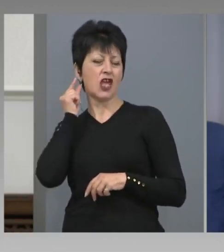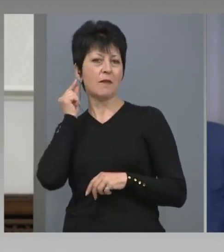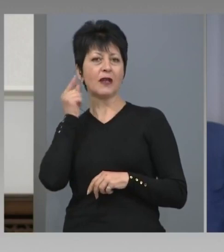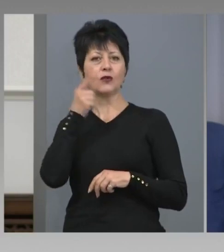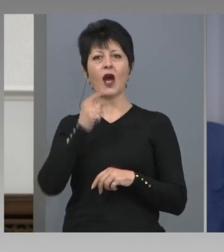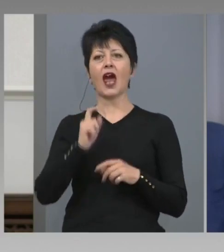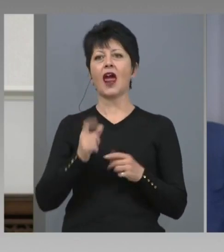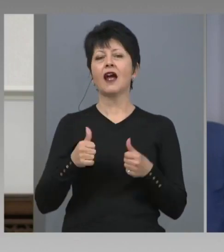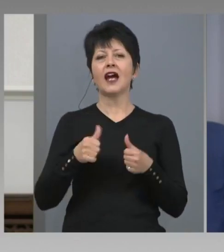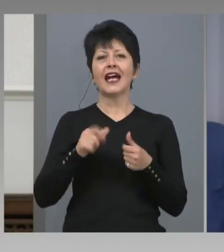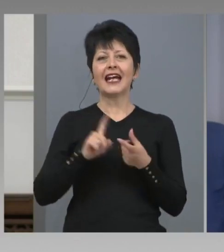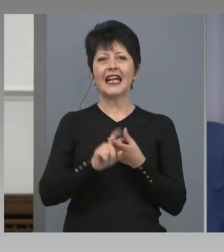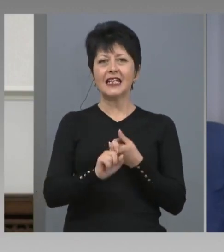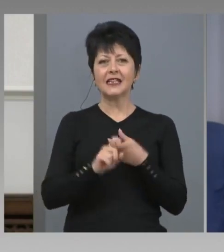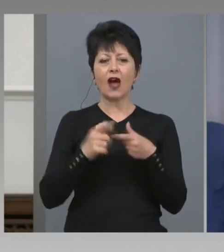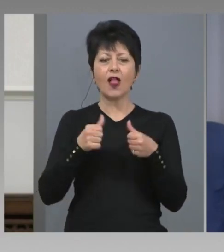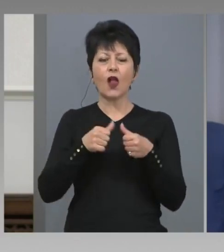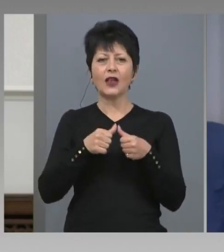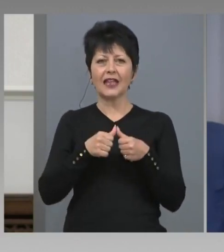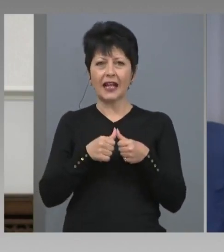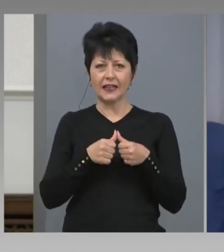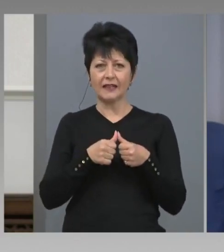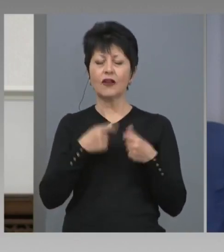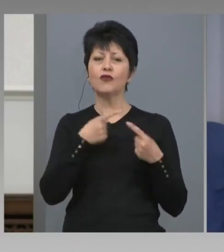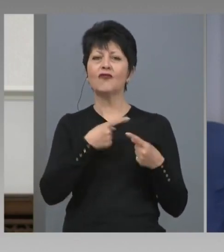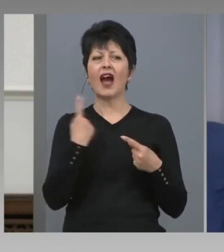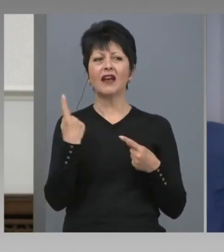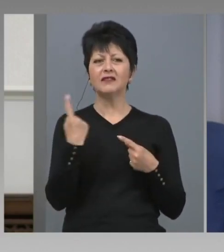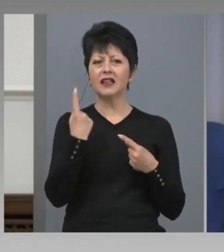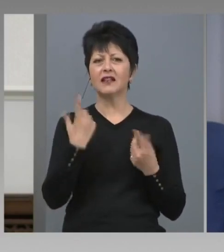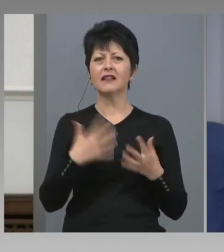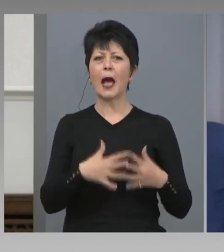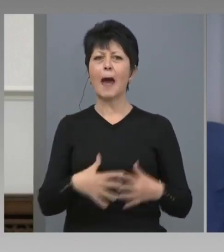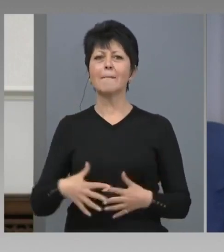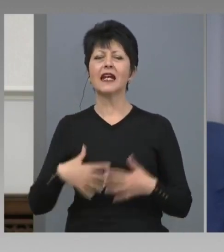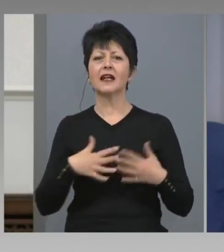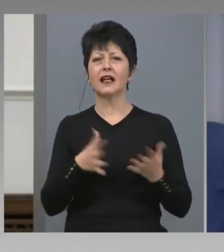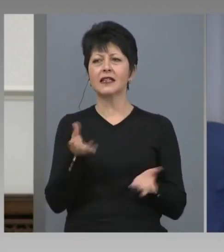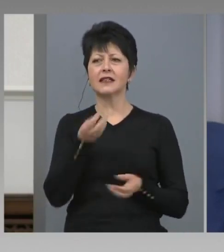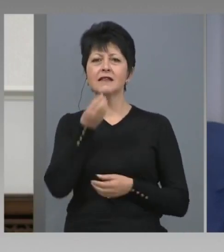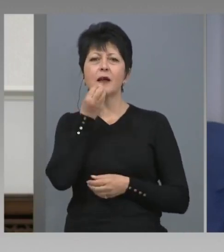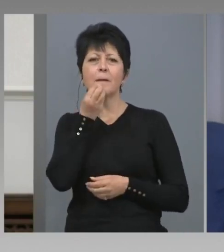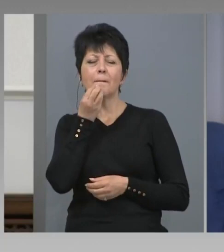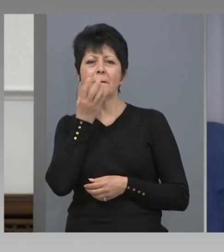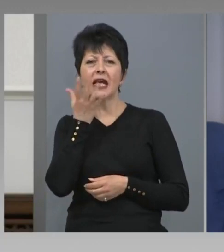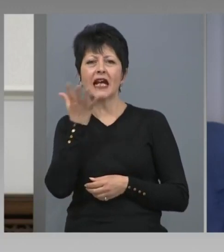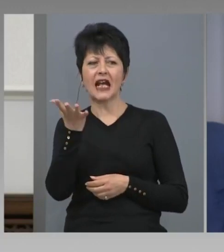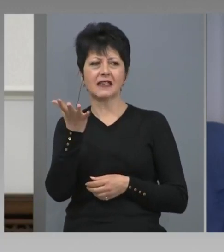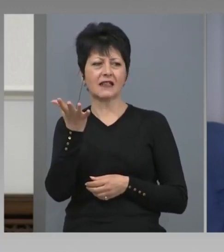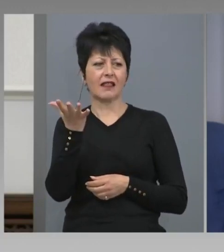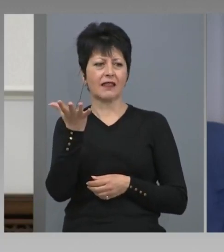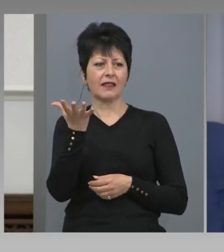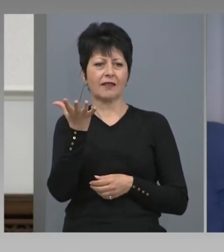Рид. Това е един американски прекрасен